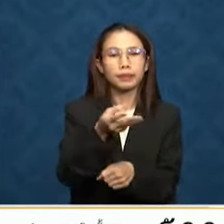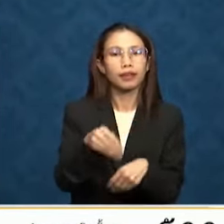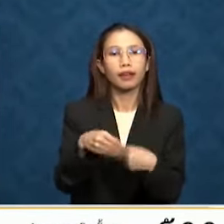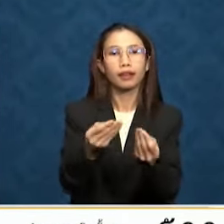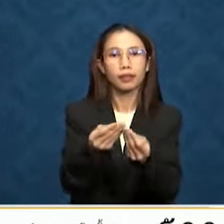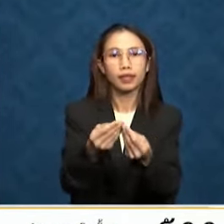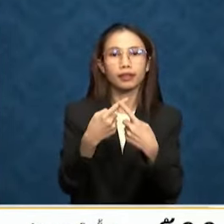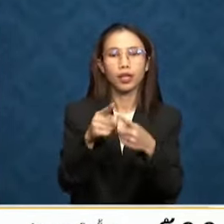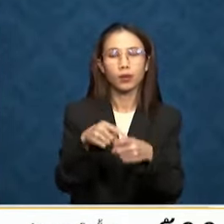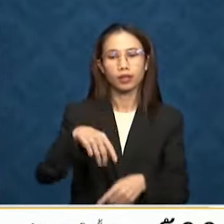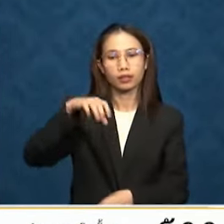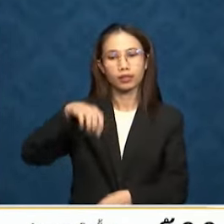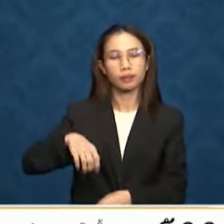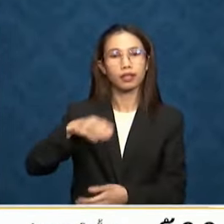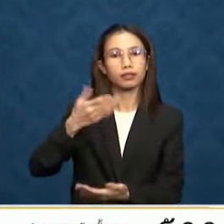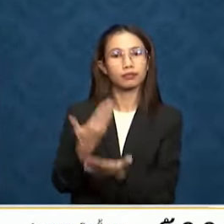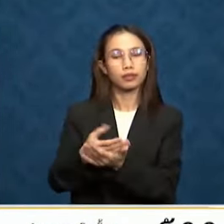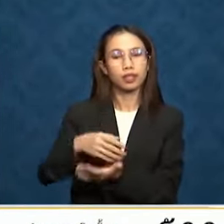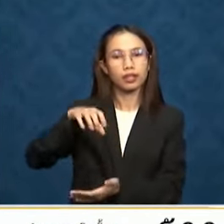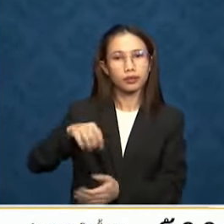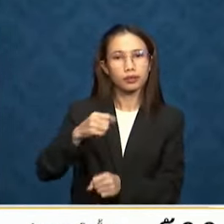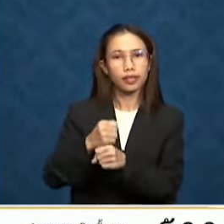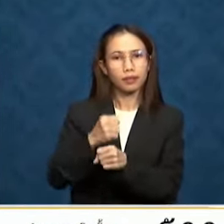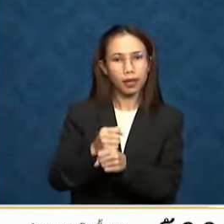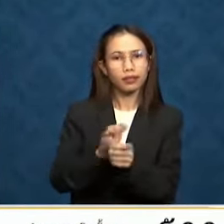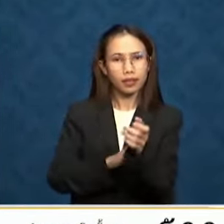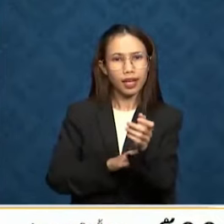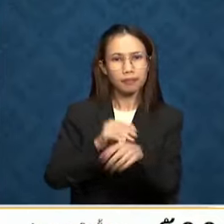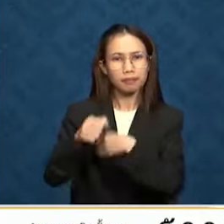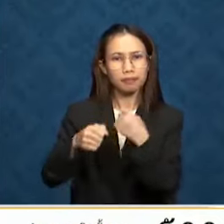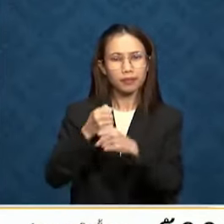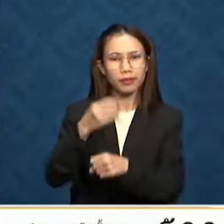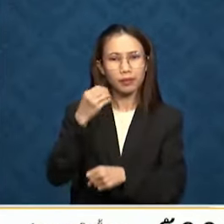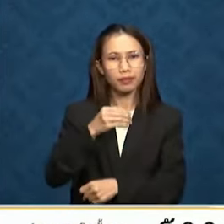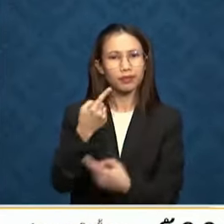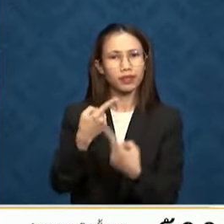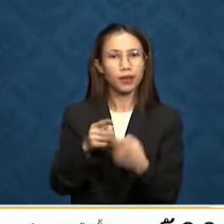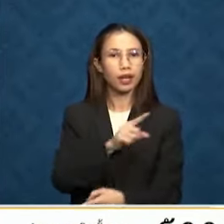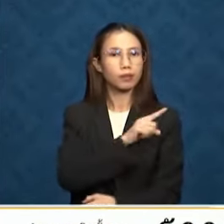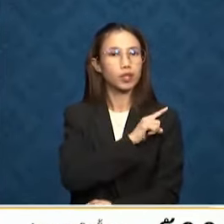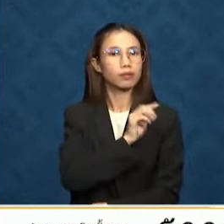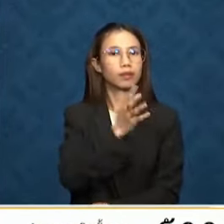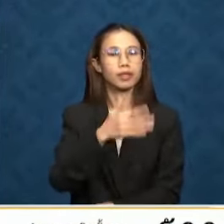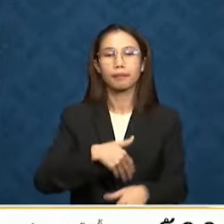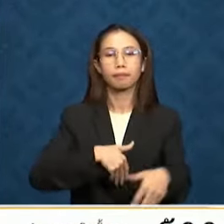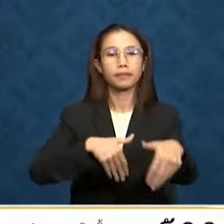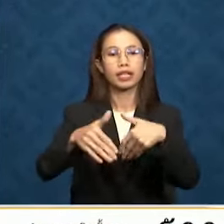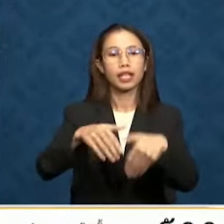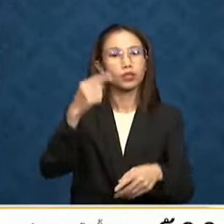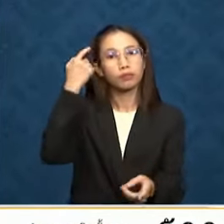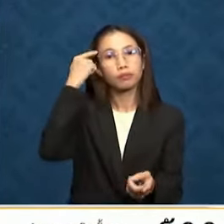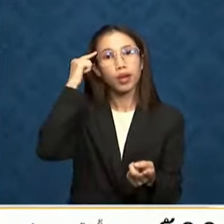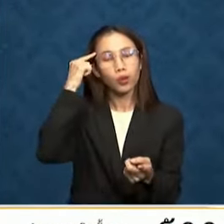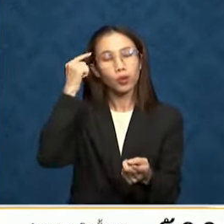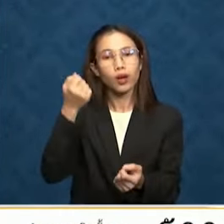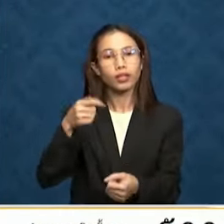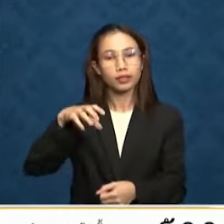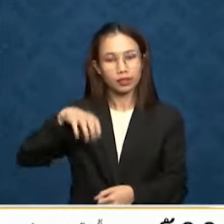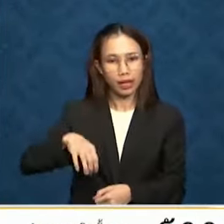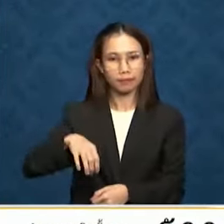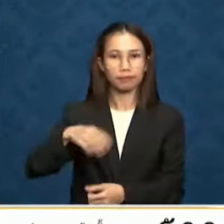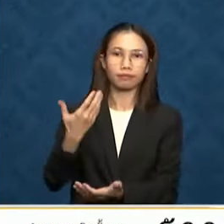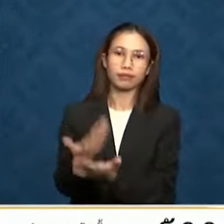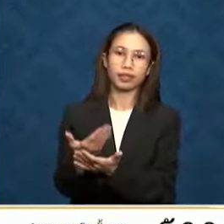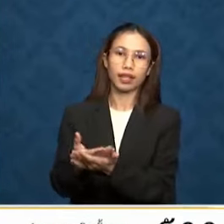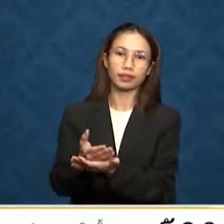สำนักงบทำงานแบบนี้มาไม่รู้กี่ปีนะคะกลับไม่เคยต้องรับผิดชอบอะไรเลยประชาชนไม่รู้ด้วยว่าสำนักงบนะคะเป็นคนจัด